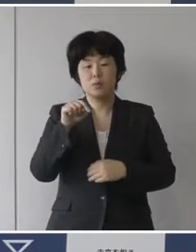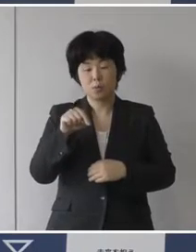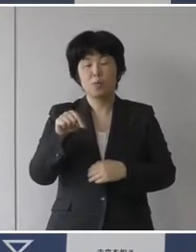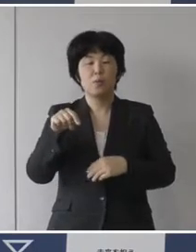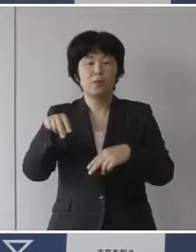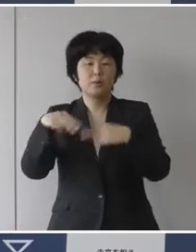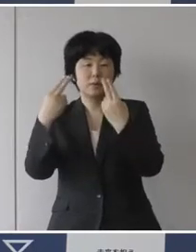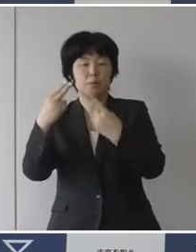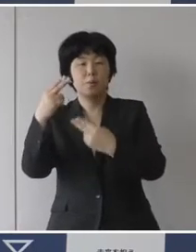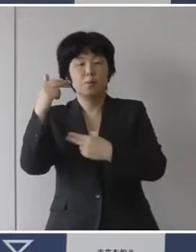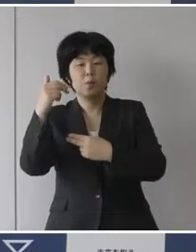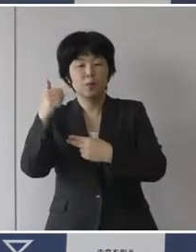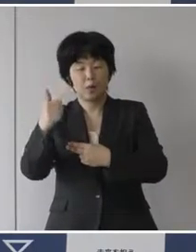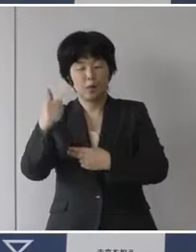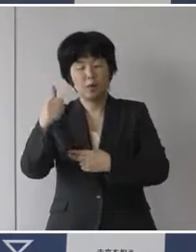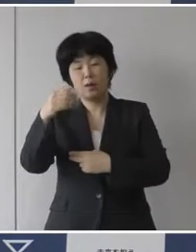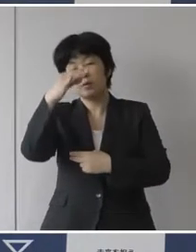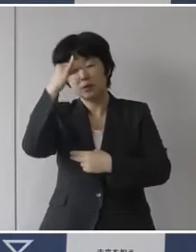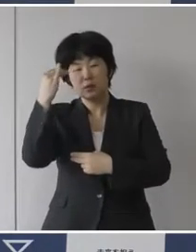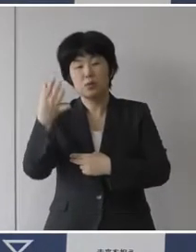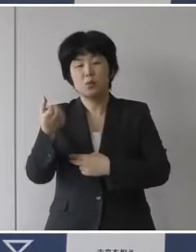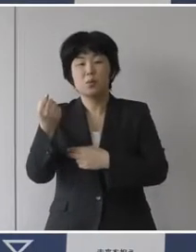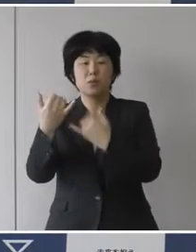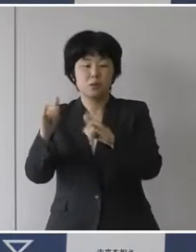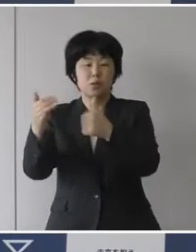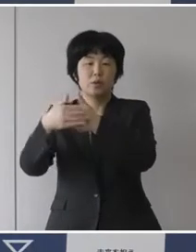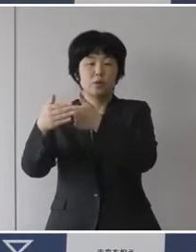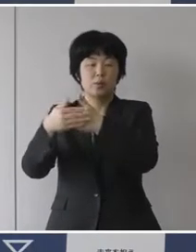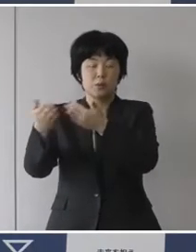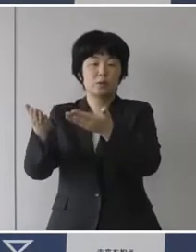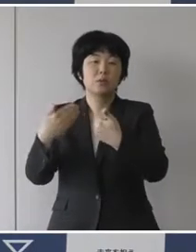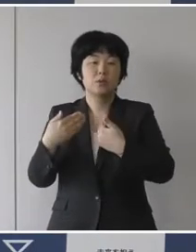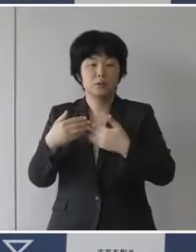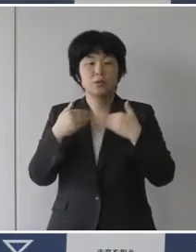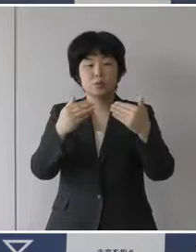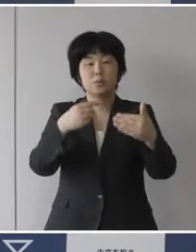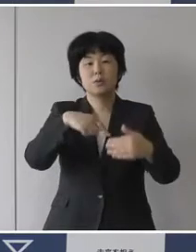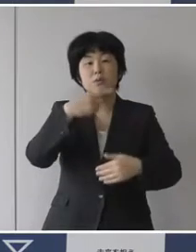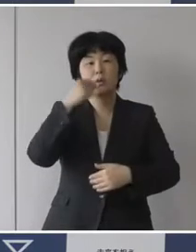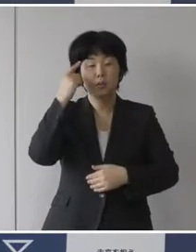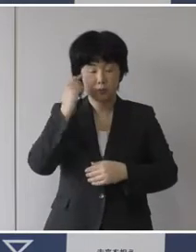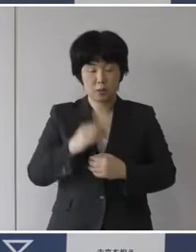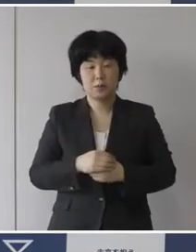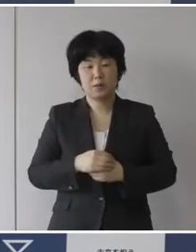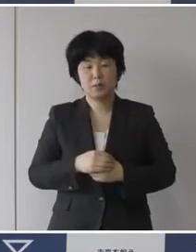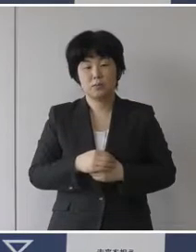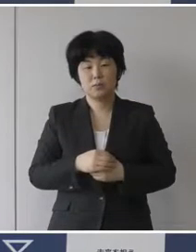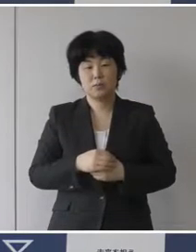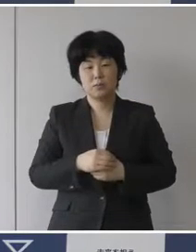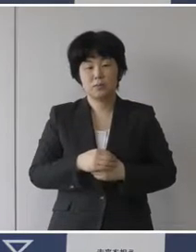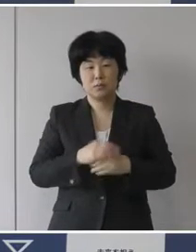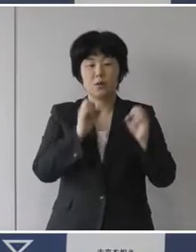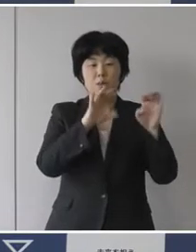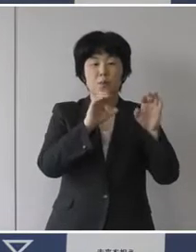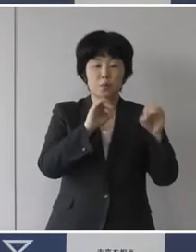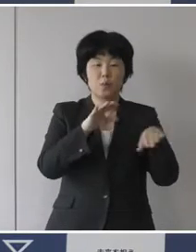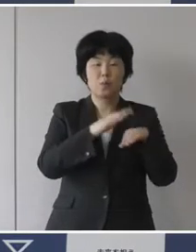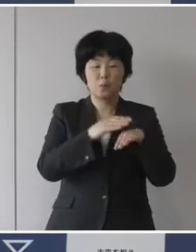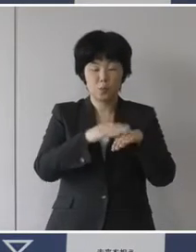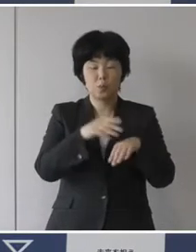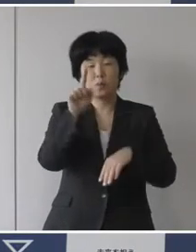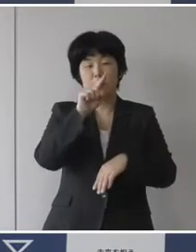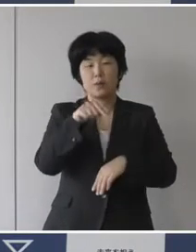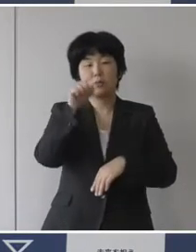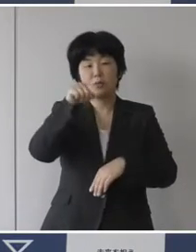さまざまな、助言をいただこうということであります。報道発表や SNS 等を活用した情報発信に長けた方